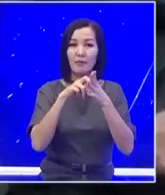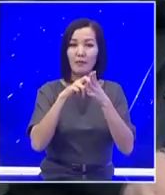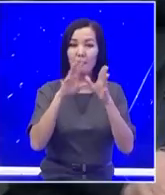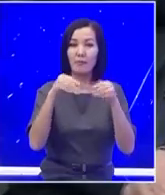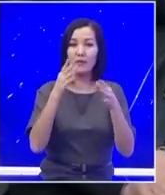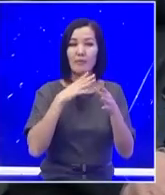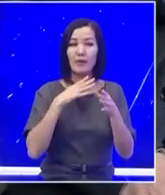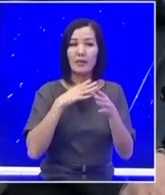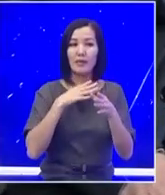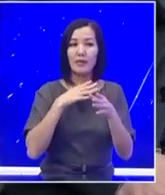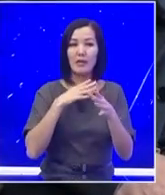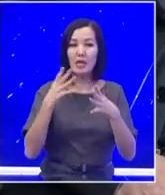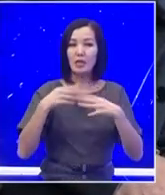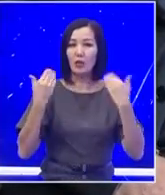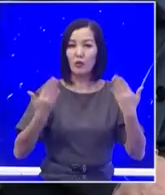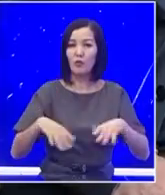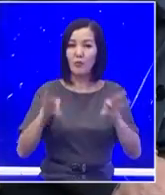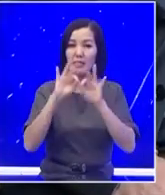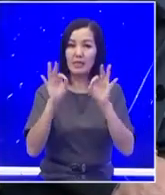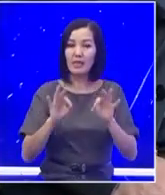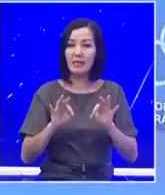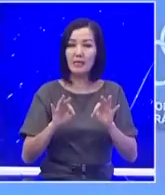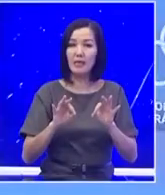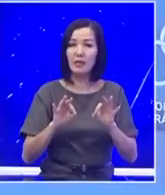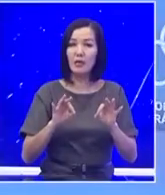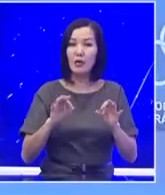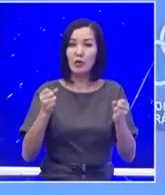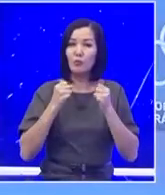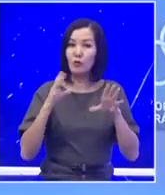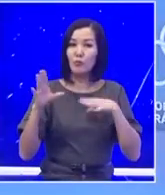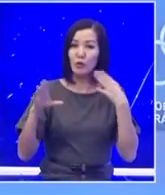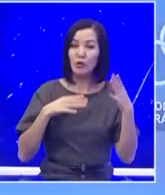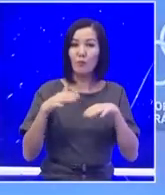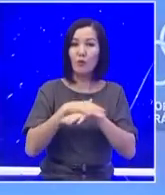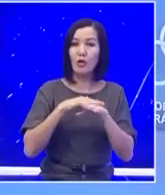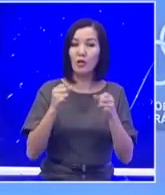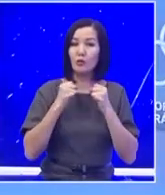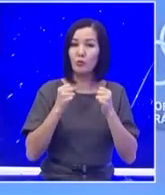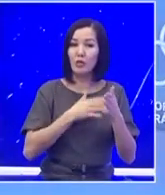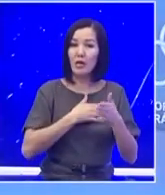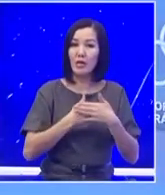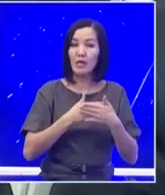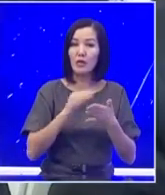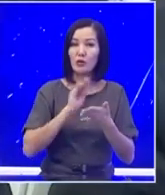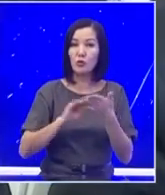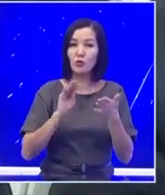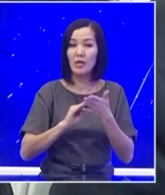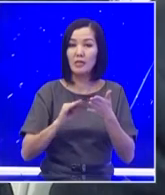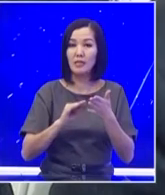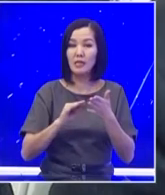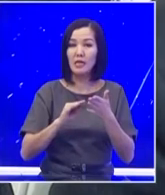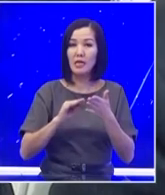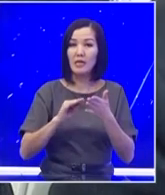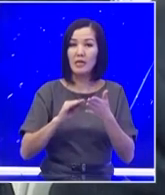марапаттады. Елді саламатты өмір салтын ұстануға шақырып, бұқаралық спортты дамытуға атсалысқан тілшілер қауымы да назардан тыс қалған